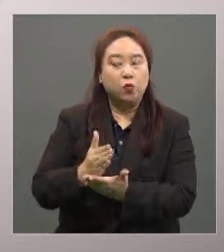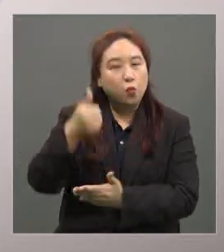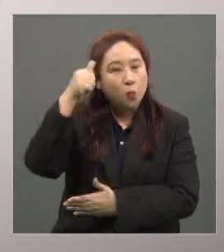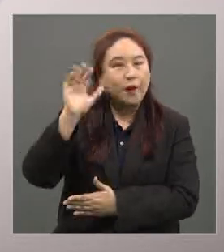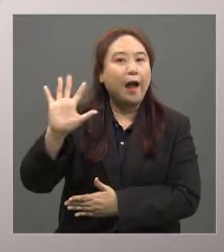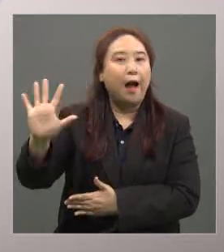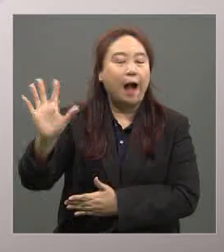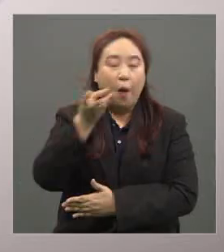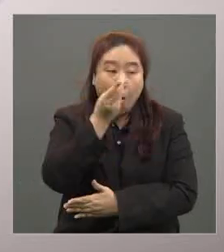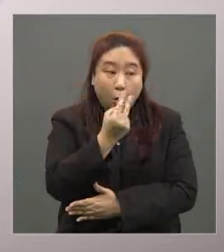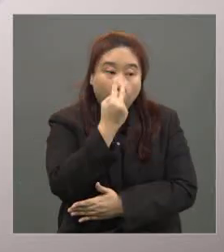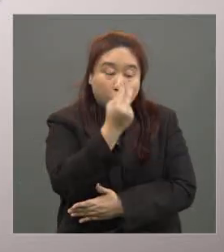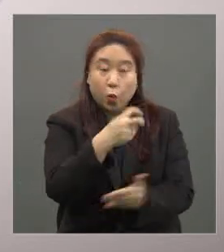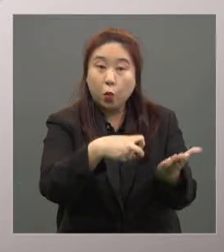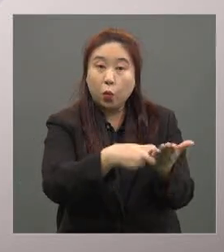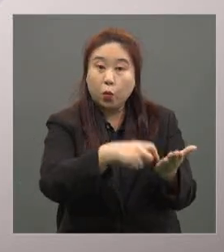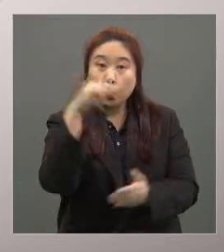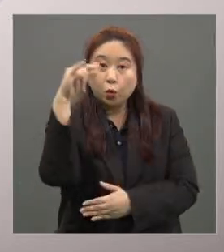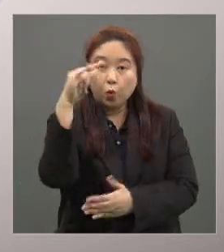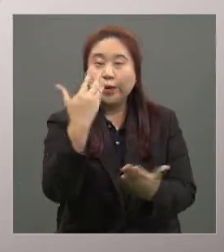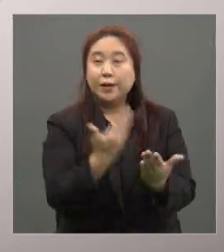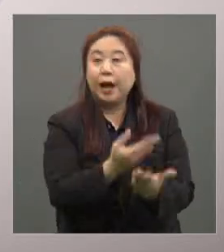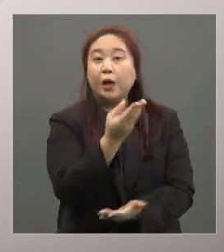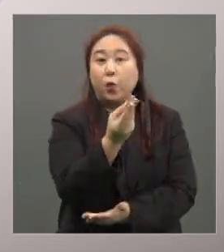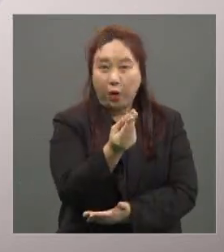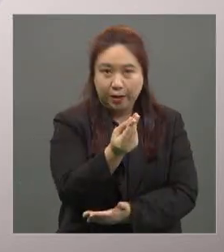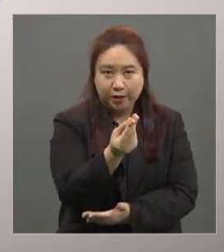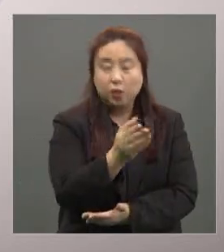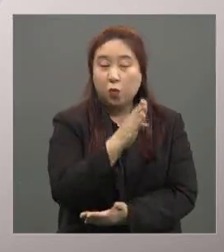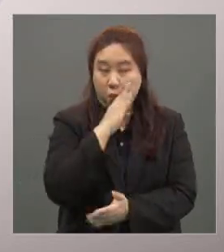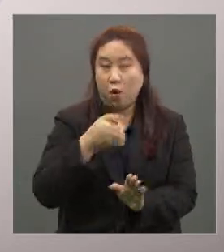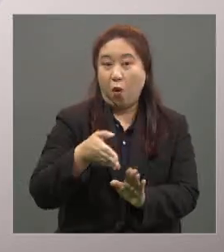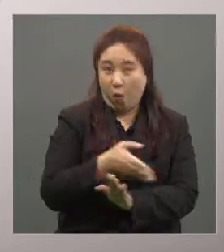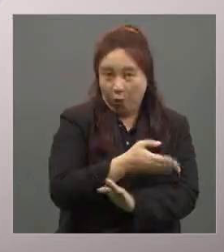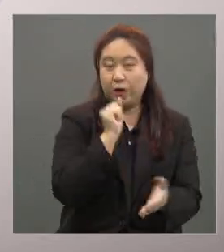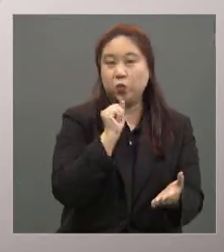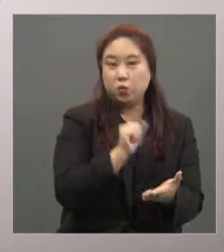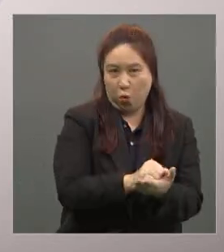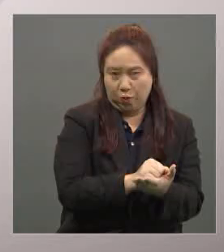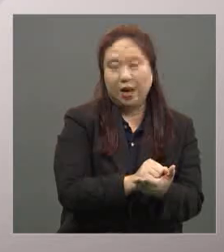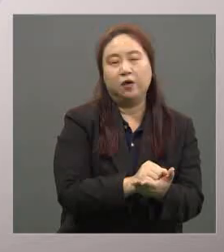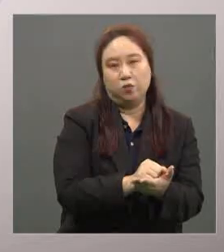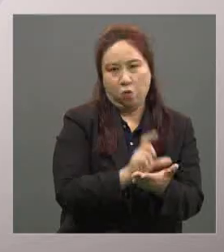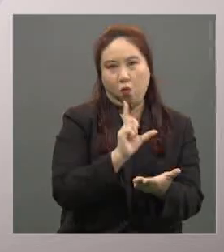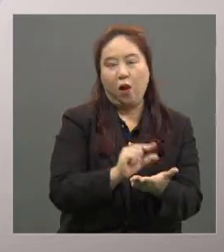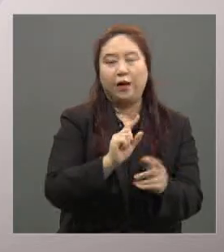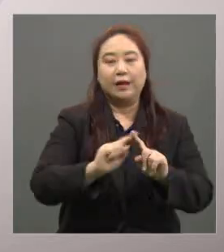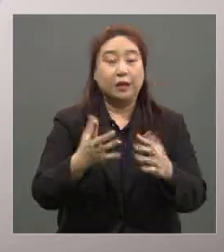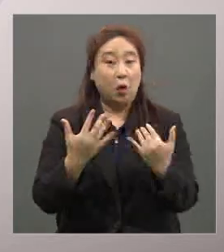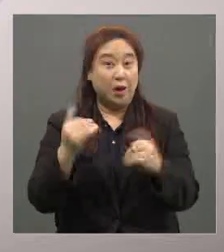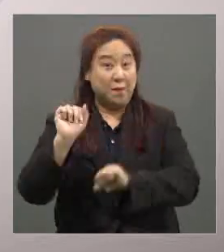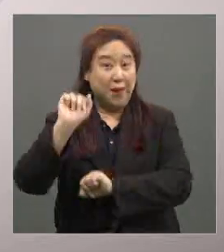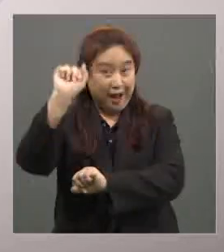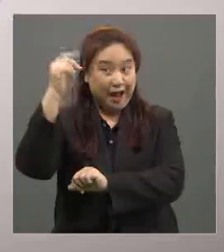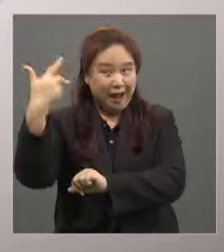นี้ลองไปเช็คดูซิว่าราคาต๋วเครื่องบินเนี่ยมันเท่าไหร่เพราะว่าถ้าซื้อก่อนมันก็ราคาถูกไงแต่ว่าพอประกาศมาอย่างเงี้ยผมว่า